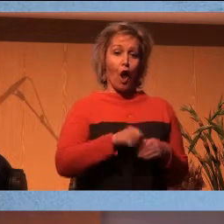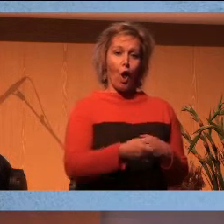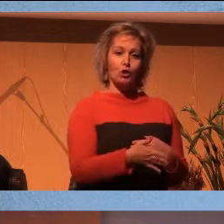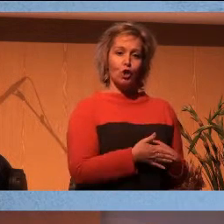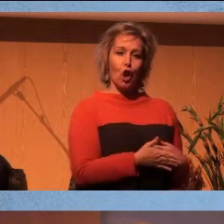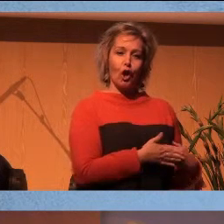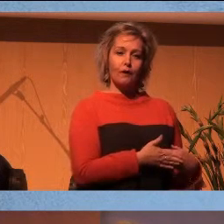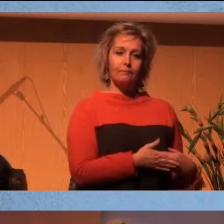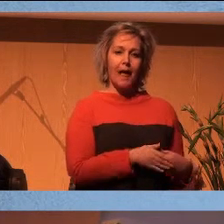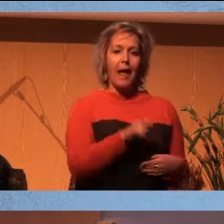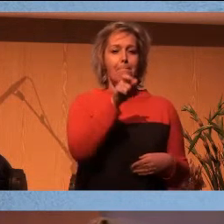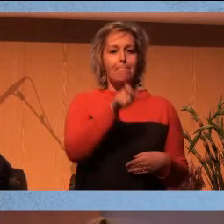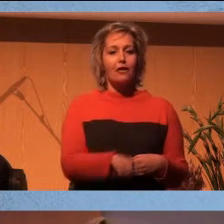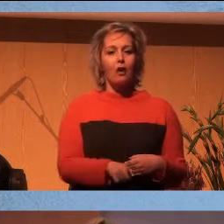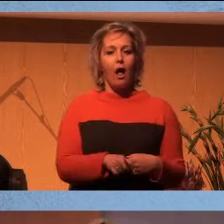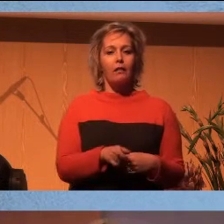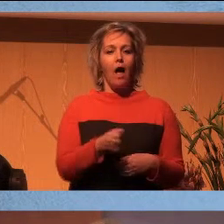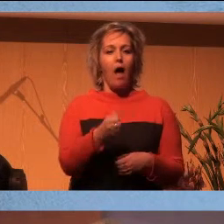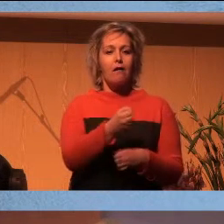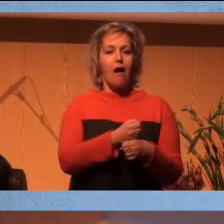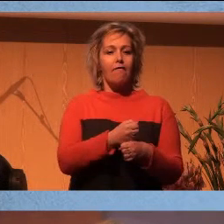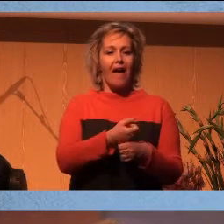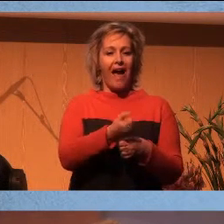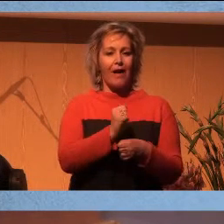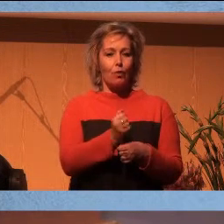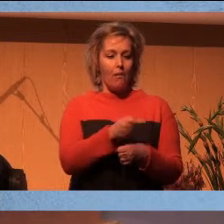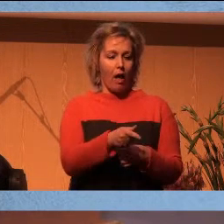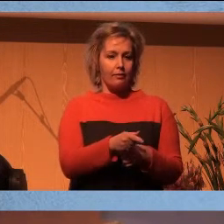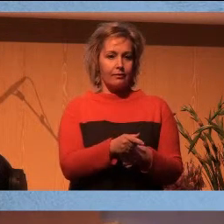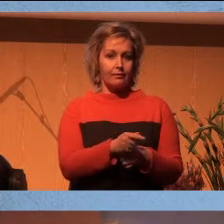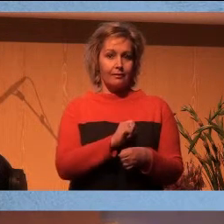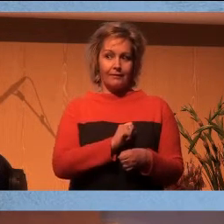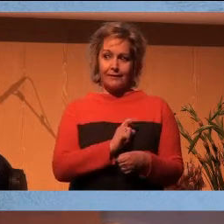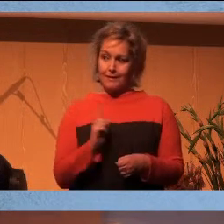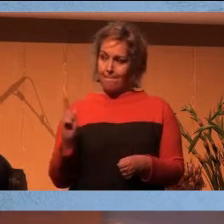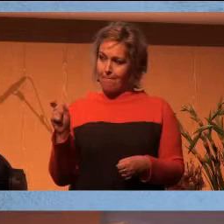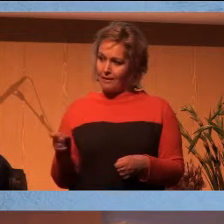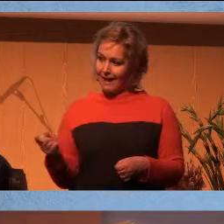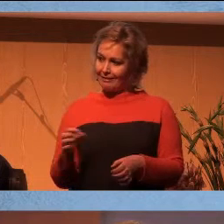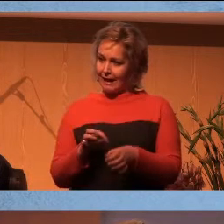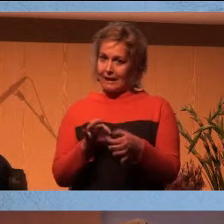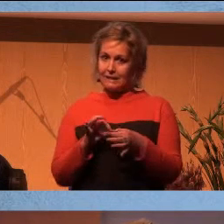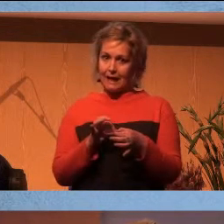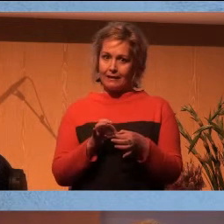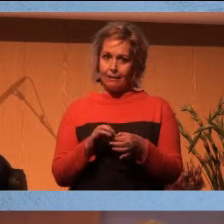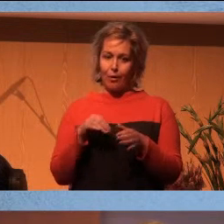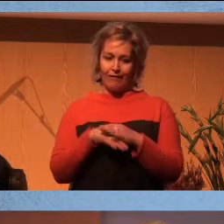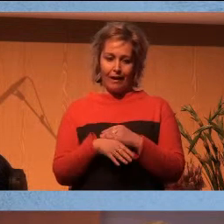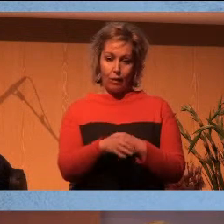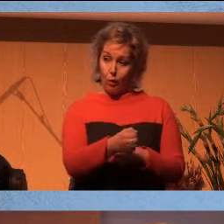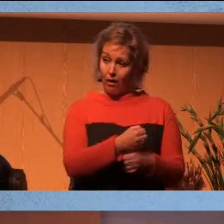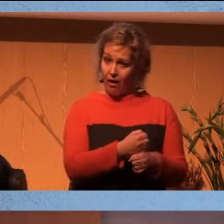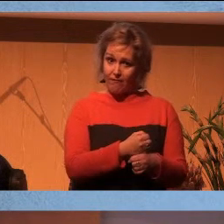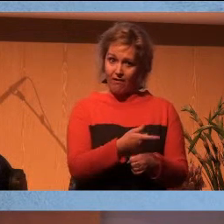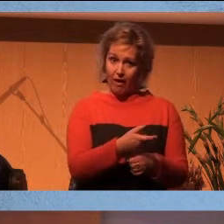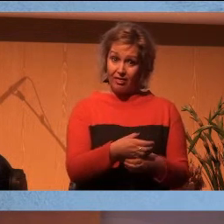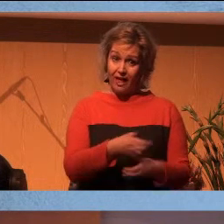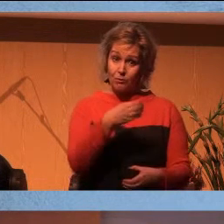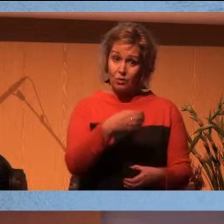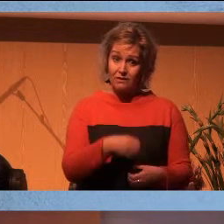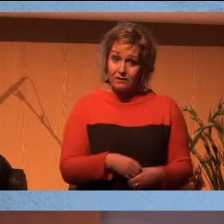dører. Det personalkaffeautomater. Tenk om det kom en pasient eller en slekting på kvelden og tok seg noe kaffe fra